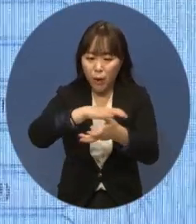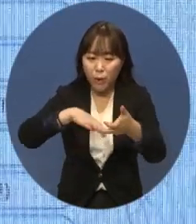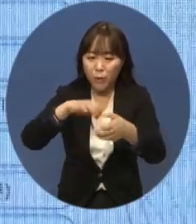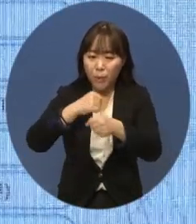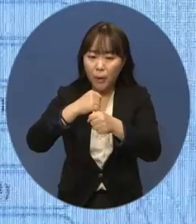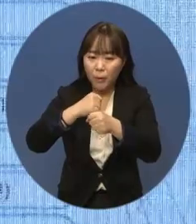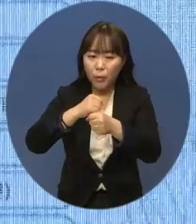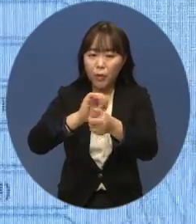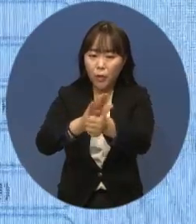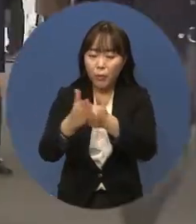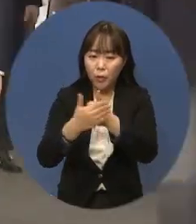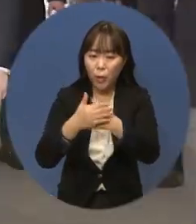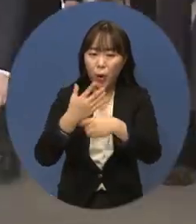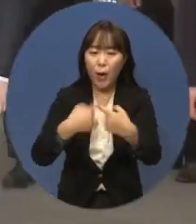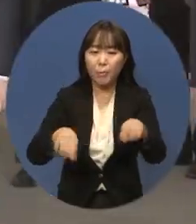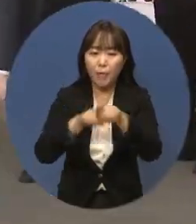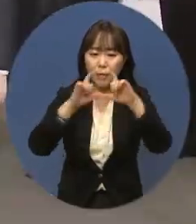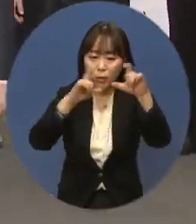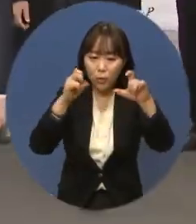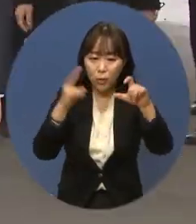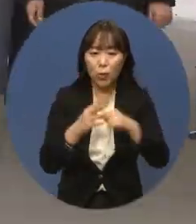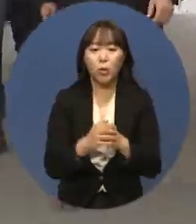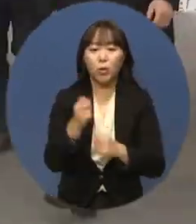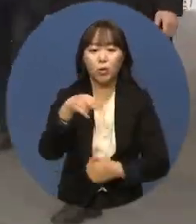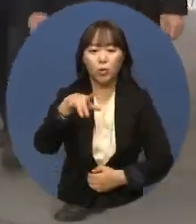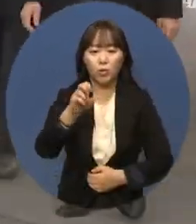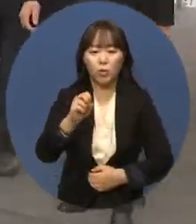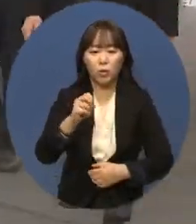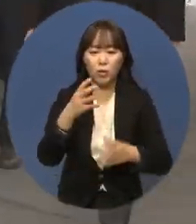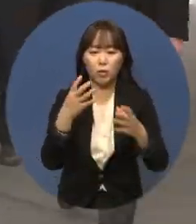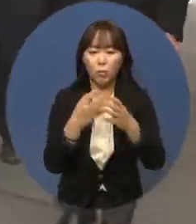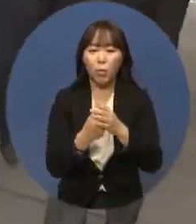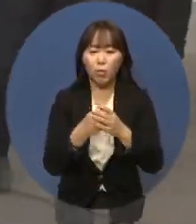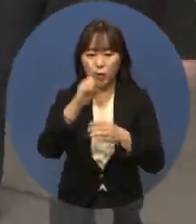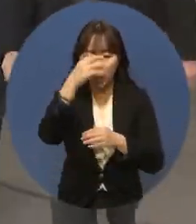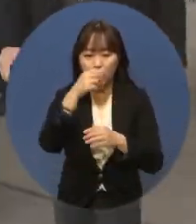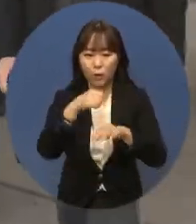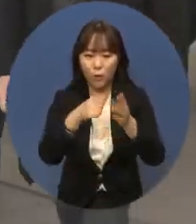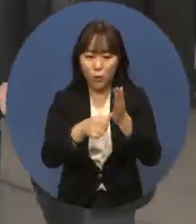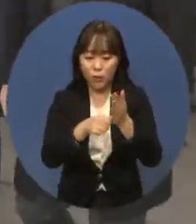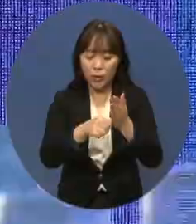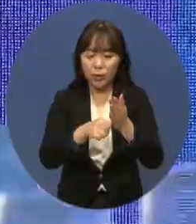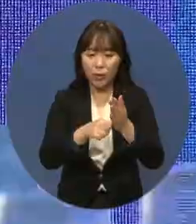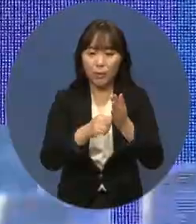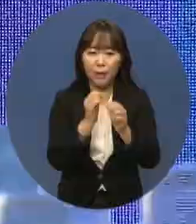창조 협력 공동 선언과 효성 첨단소재 현장 방문이 이루어졌습니다